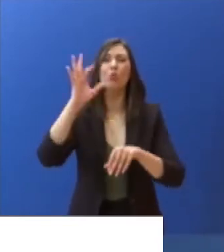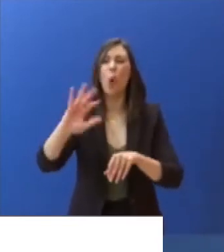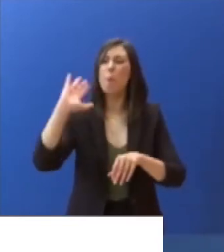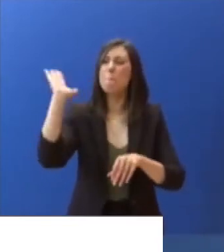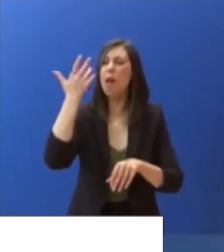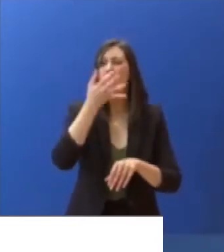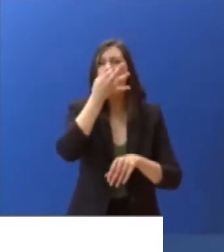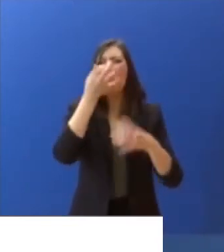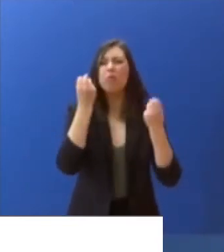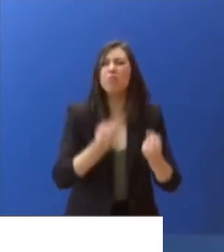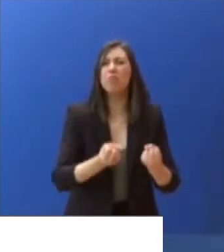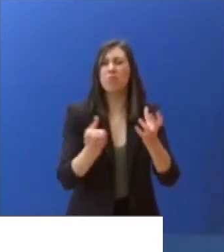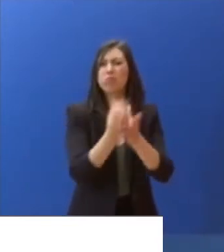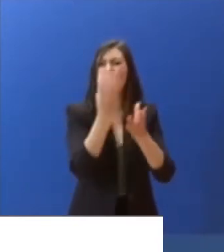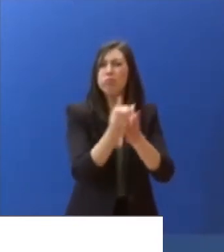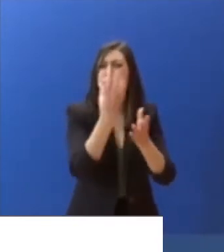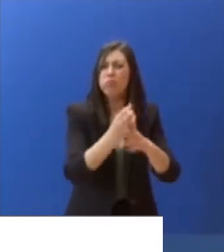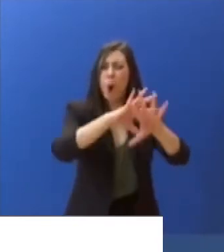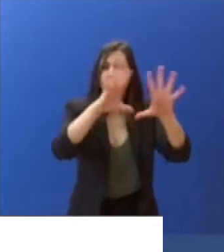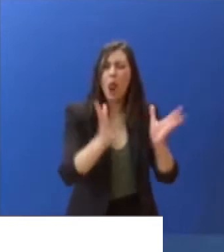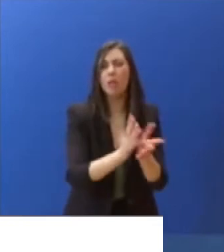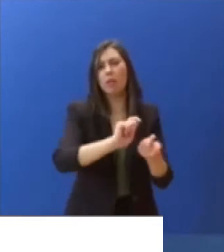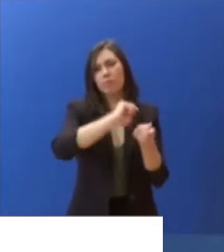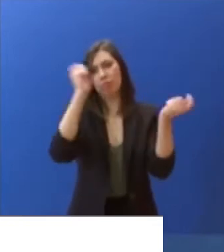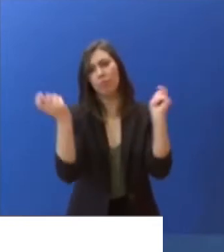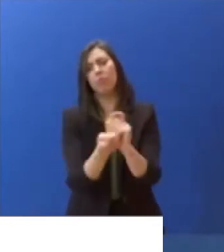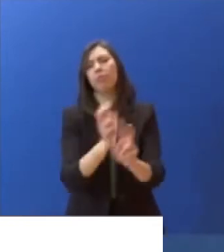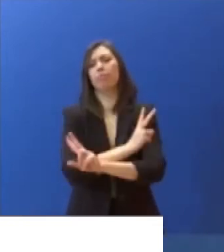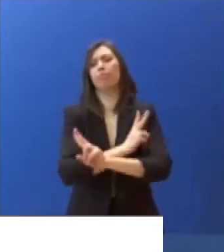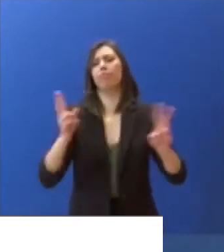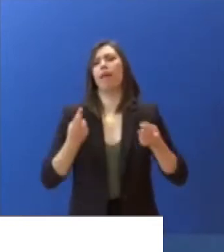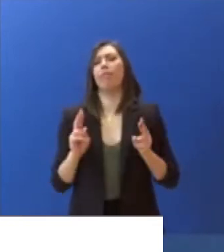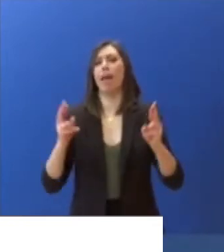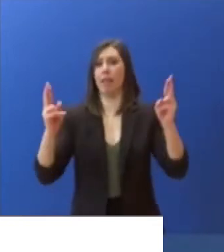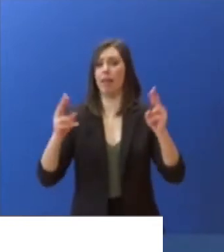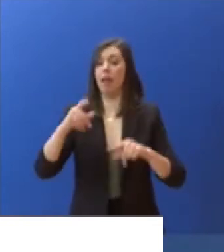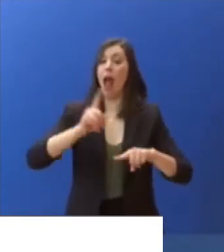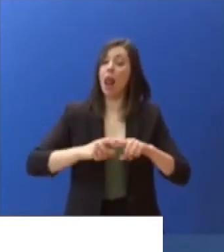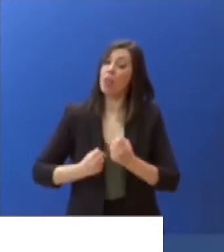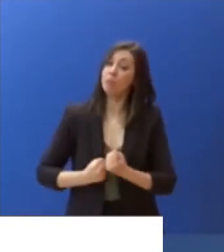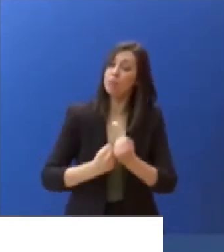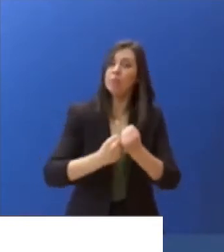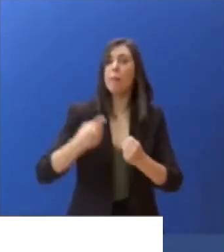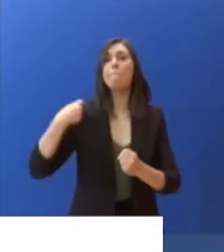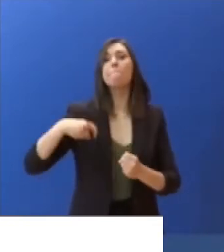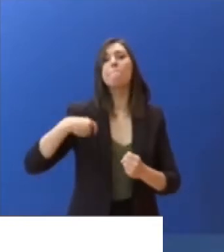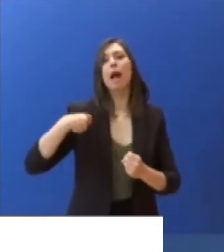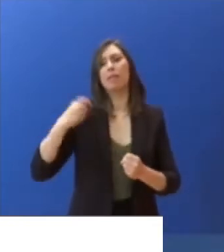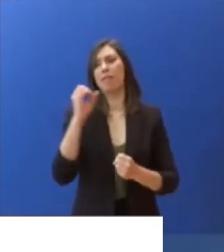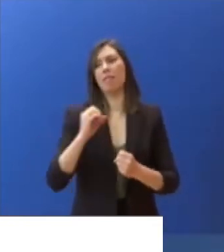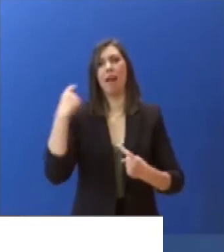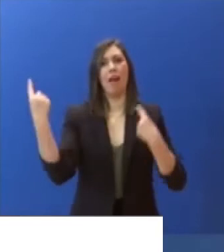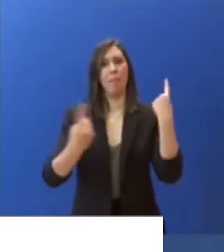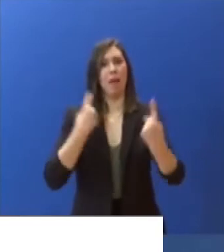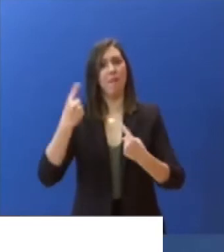ότι η Ελλάδα προσφέρει ευκαιρίες για επενδύσεις σε δυναμικούς τομείς όπως είναι η πράσινη ενέργεια, η φαρμακευτική τεχνολογία, η νέα αγροτική